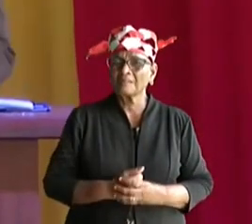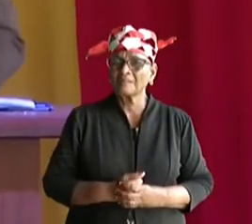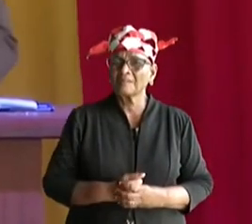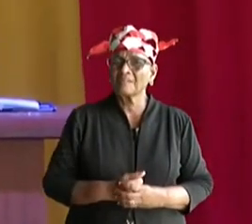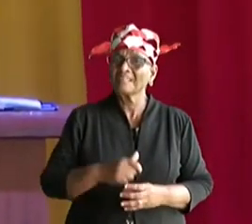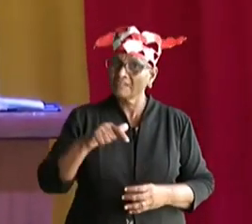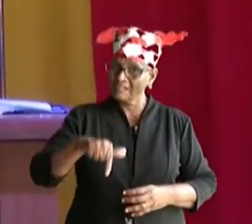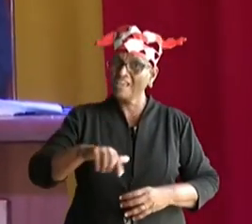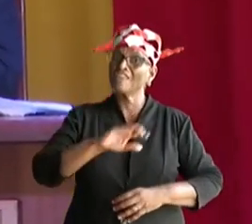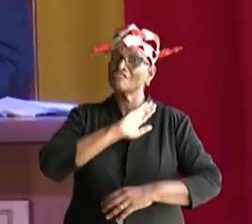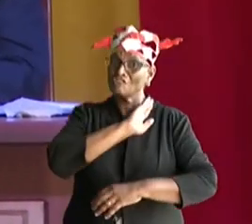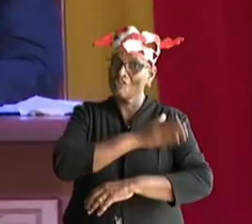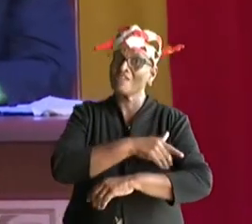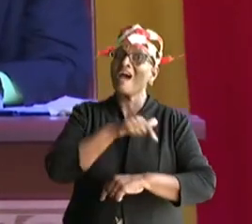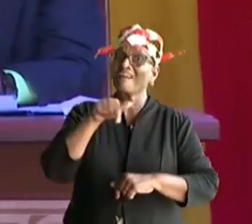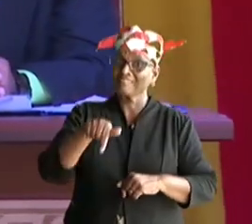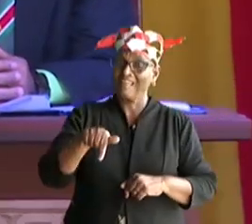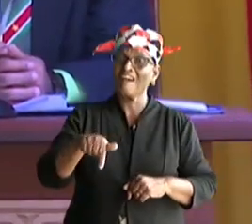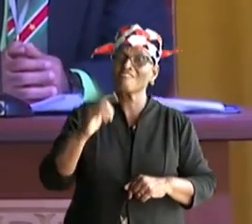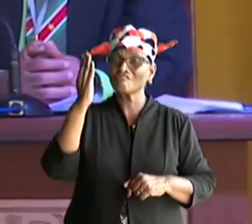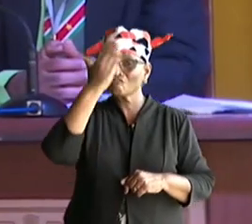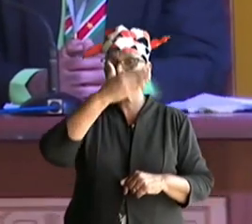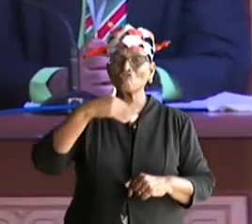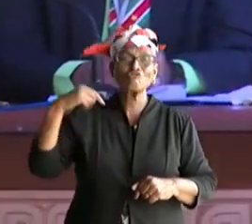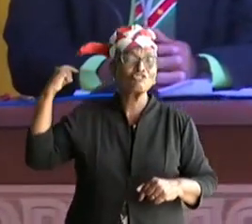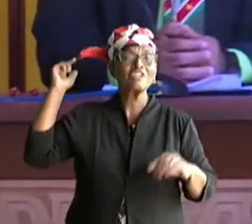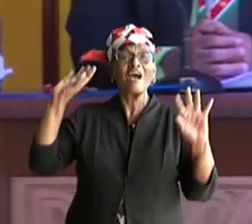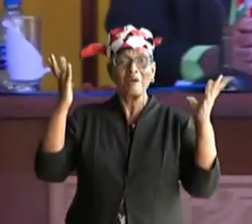Laat je voor een jaar idee.